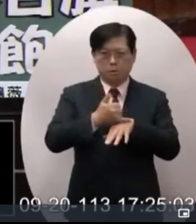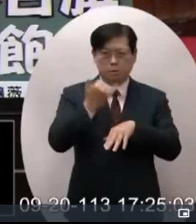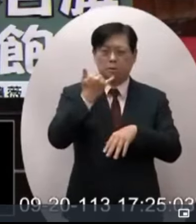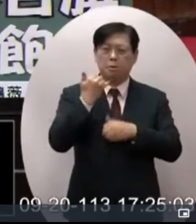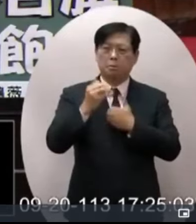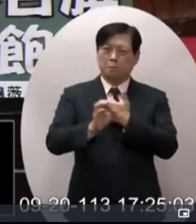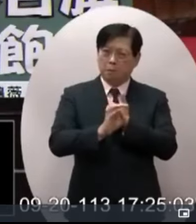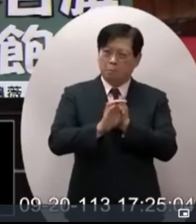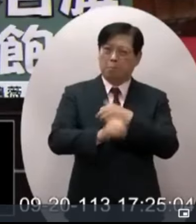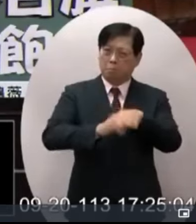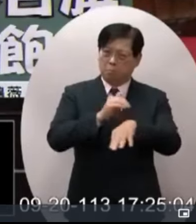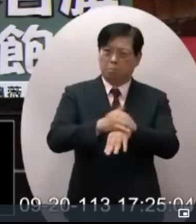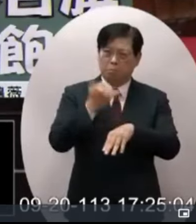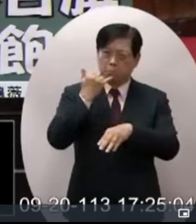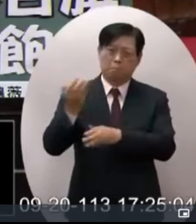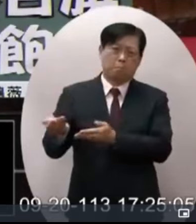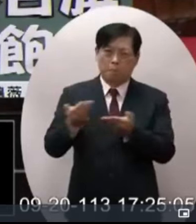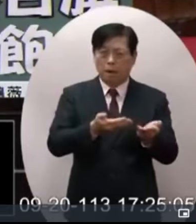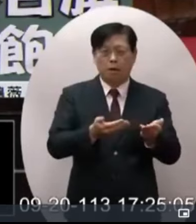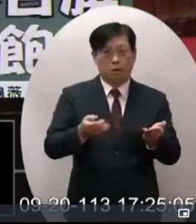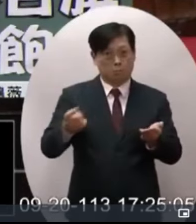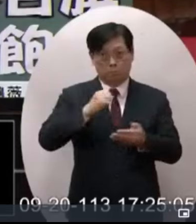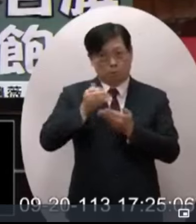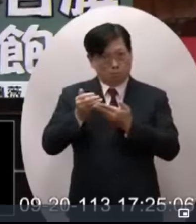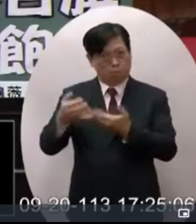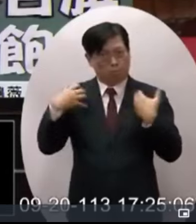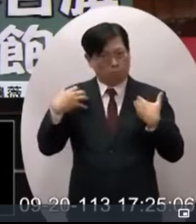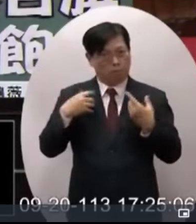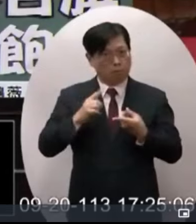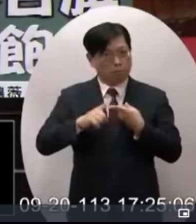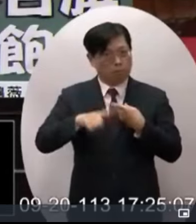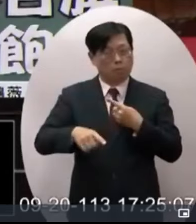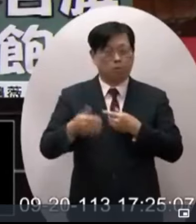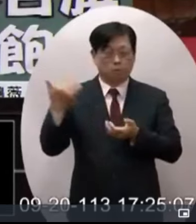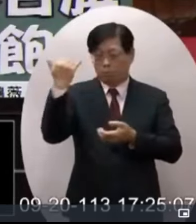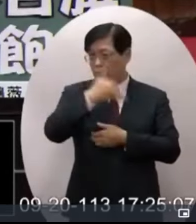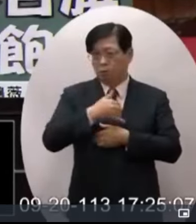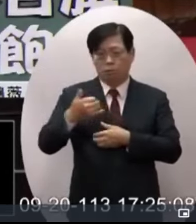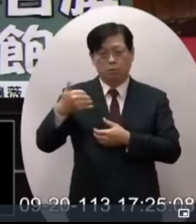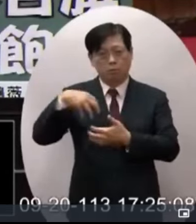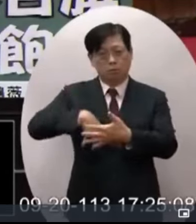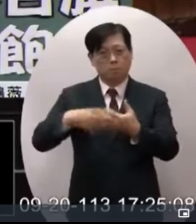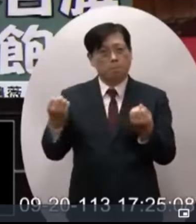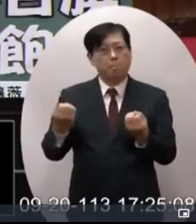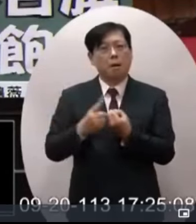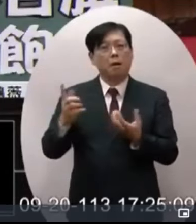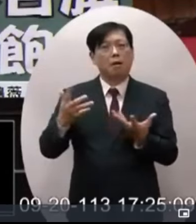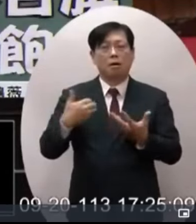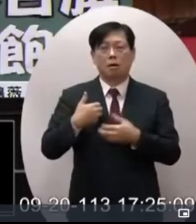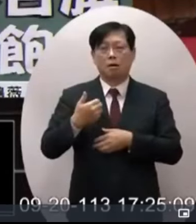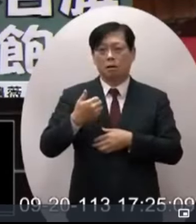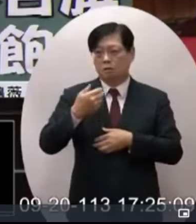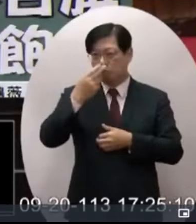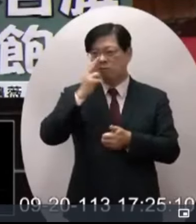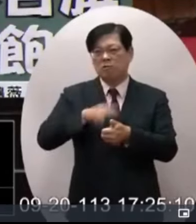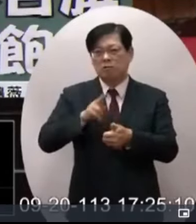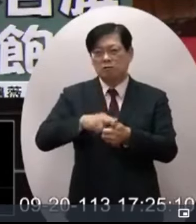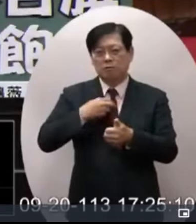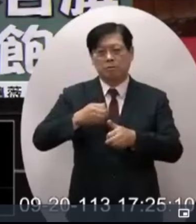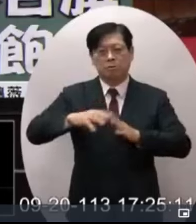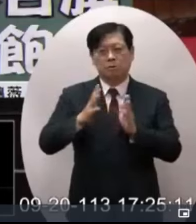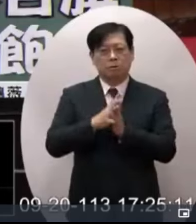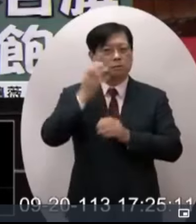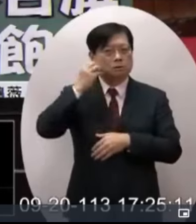成测试、交舰什么动之类啊？不是台船造的吗？啊，结果台船造出了什么问题？要让他羞辱性的走